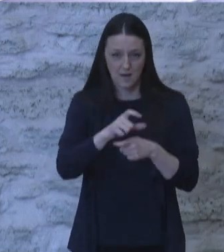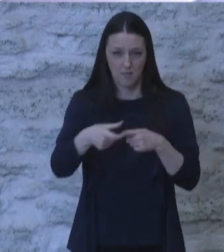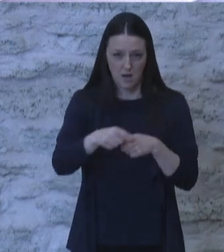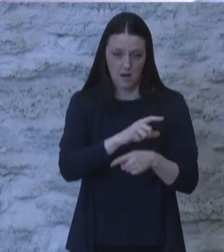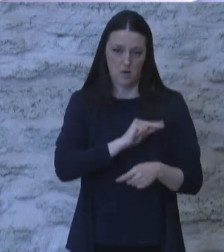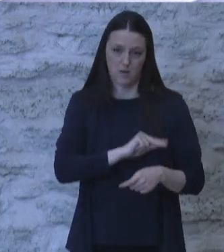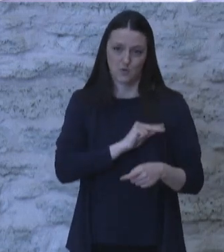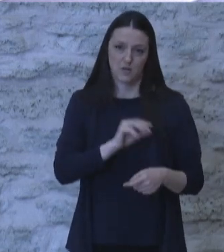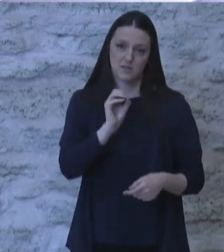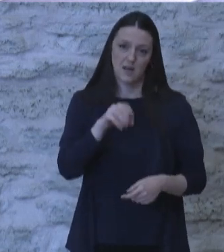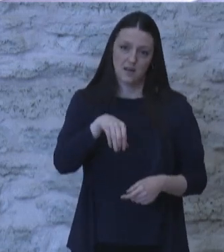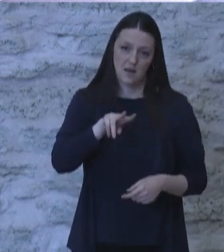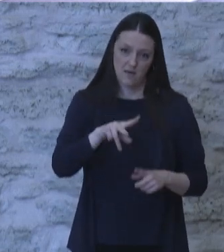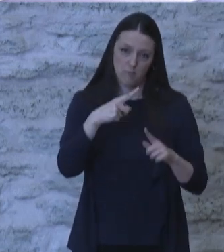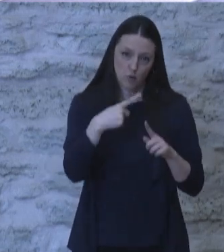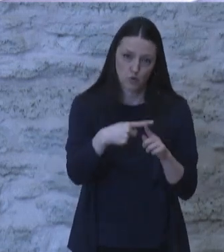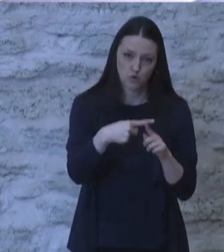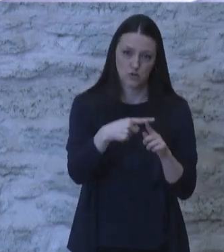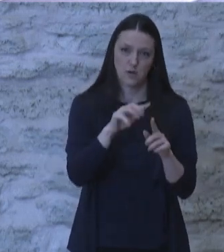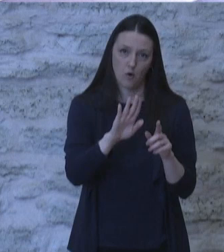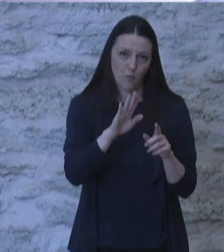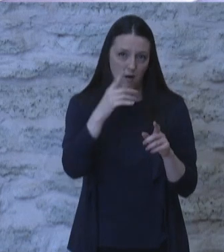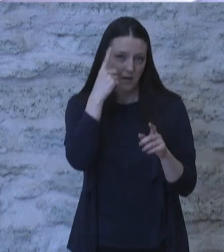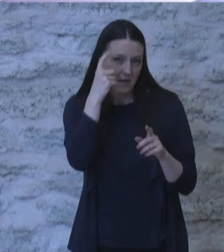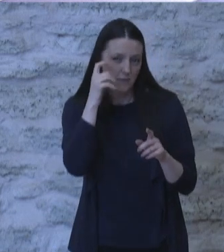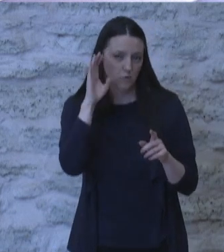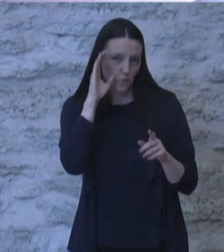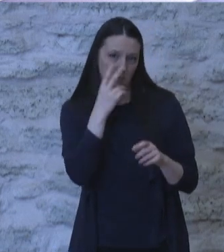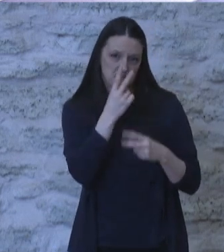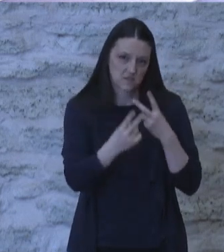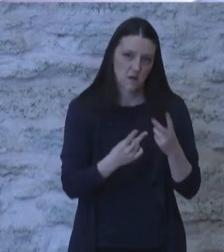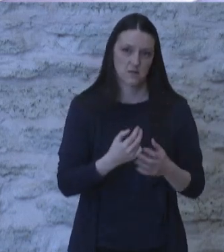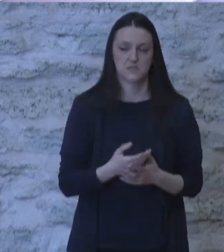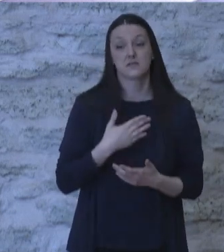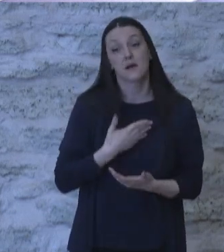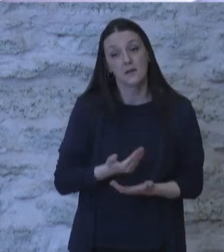kasutama just ETV Plussi selleks, et oma info vajadus kätte saada. Aitäh!